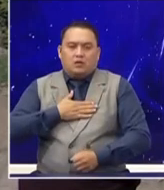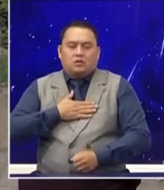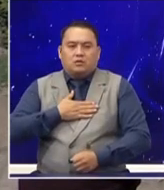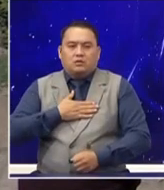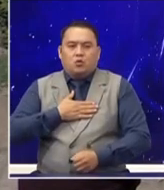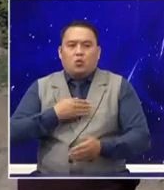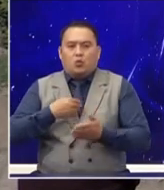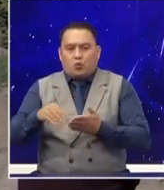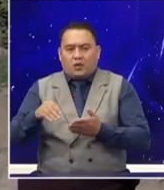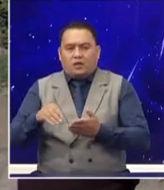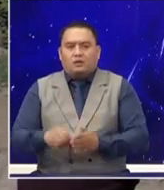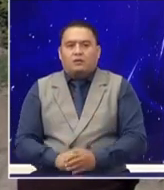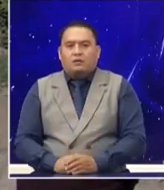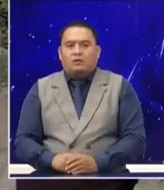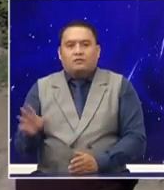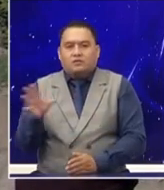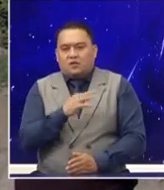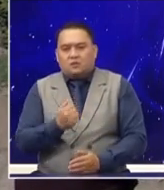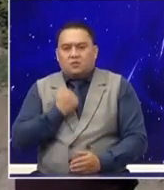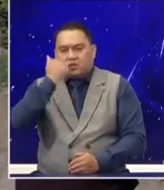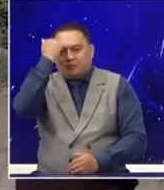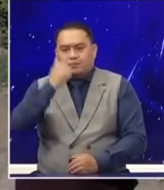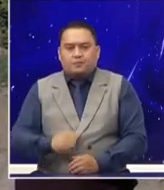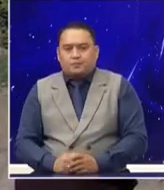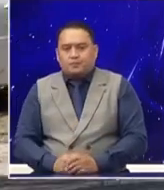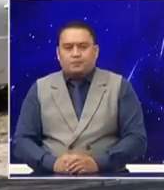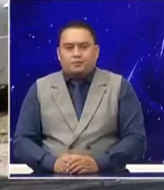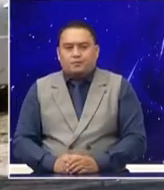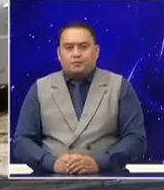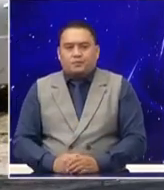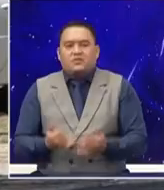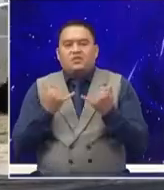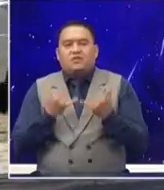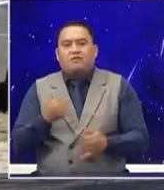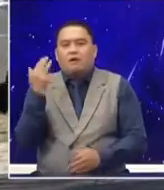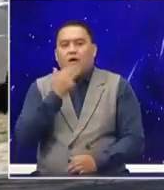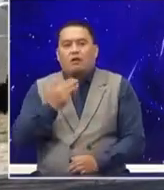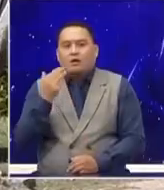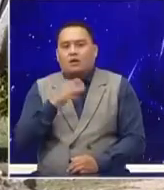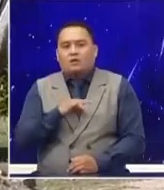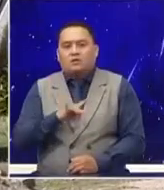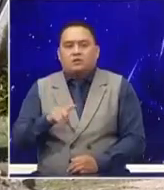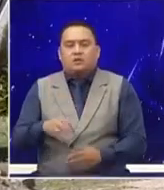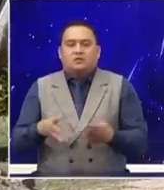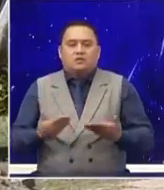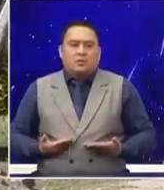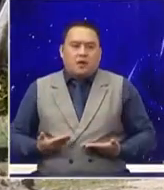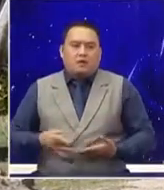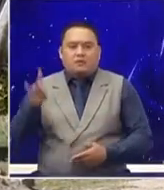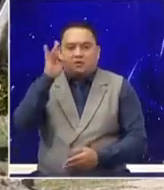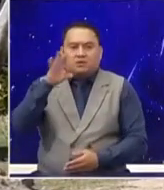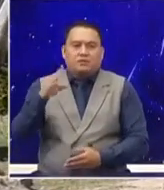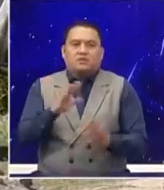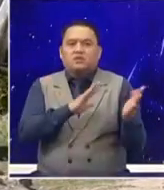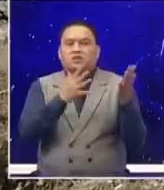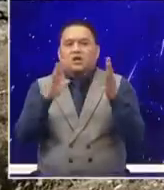этот дом купить. Всем огромное спасибо. Село Каратальск, в котором теперь живет семья Пак, славится своими